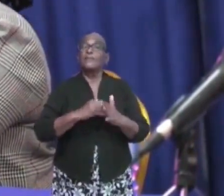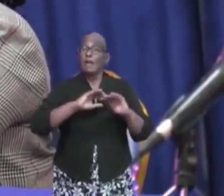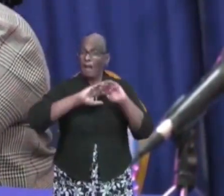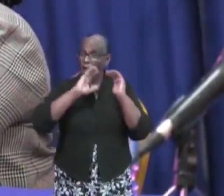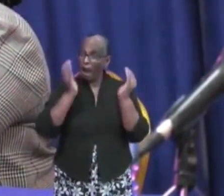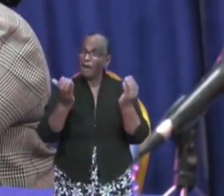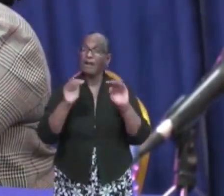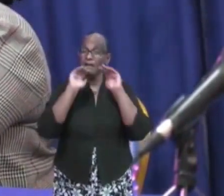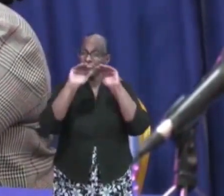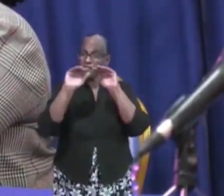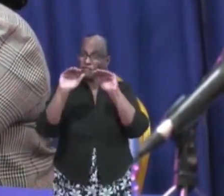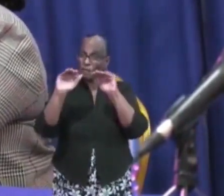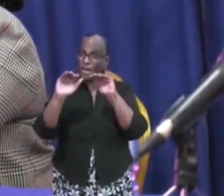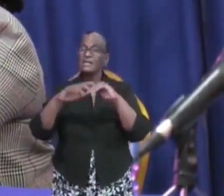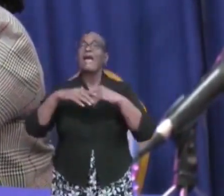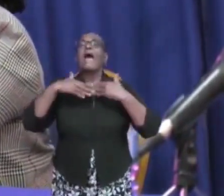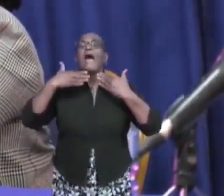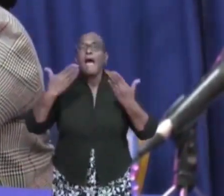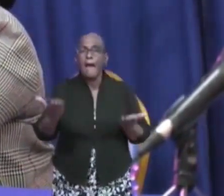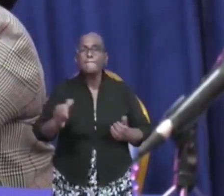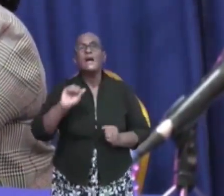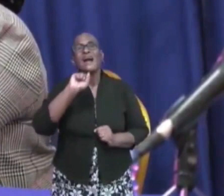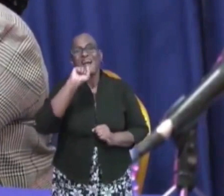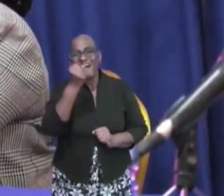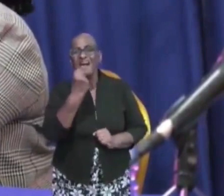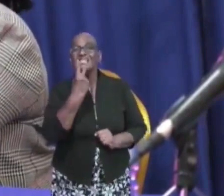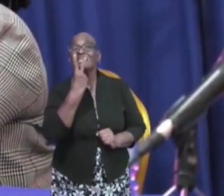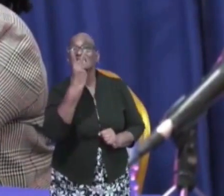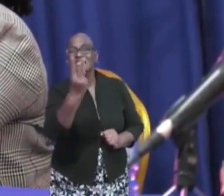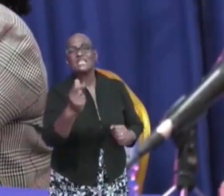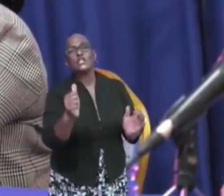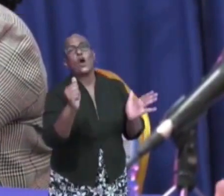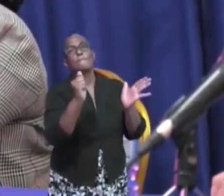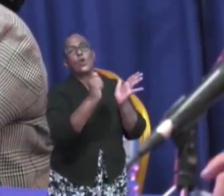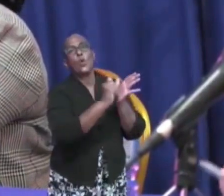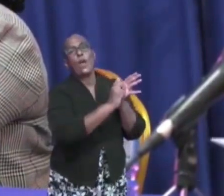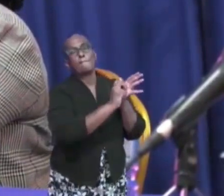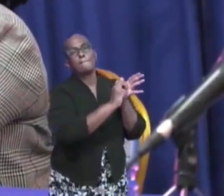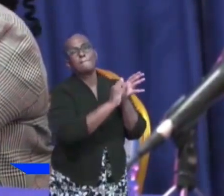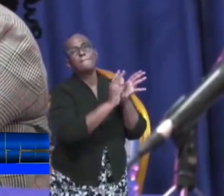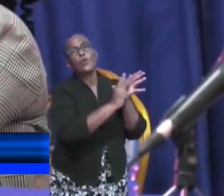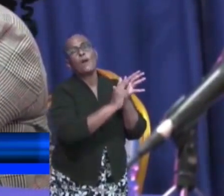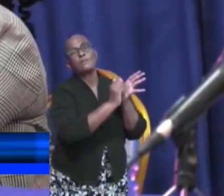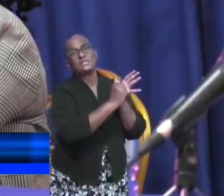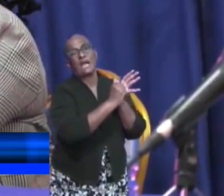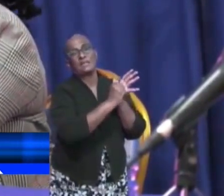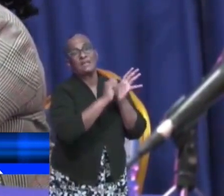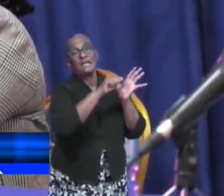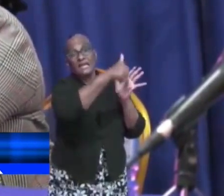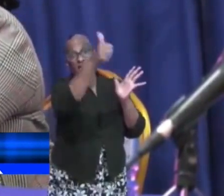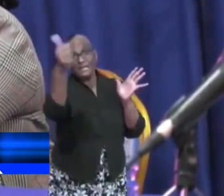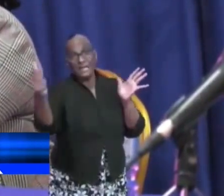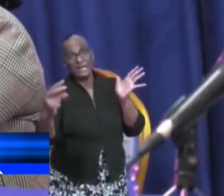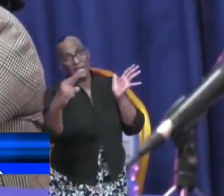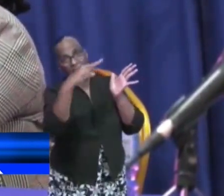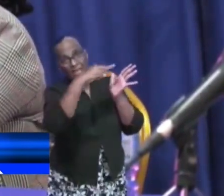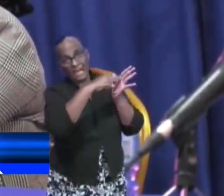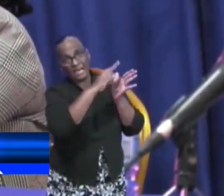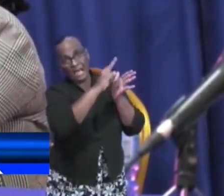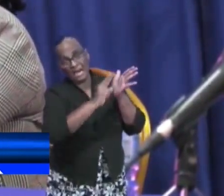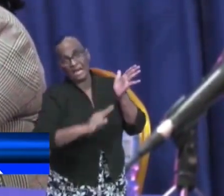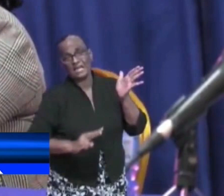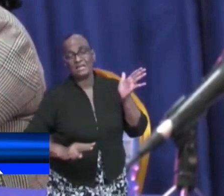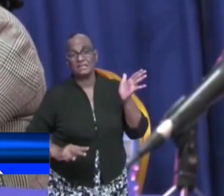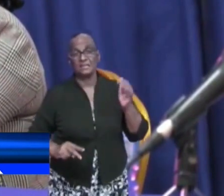put ala a informatie di sitap a website so alles makalisi fa alles aan waka adi